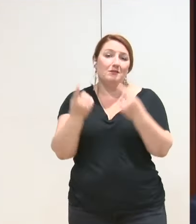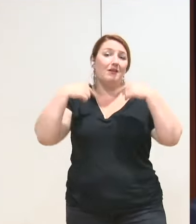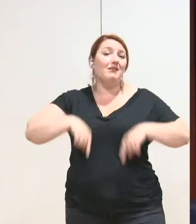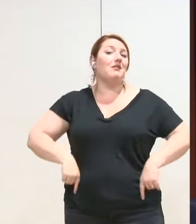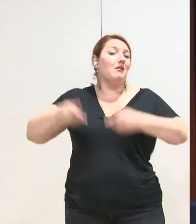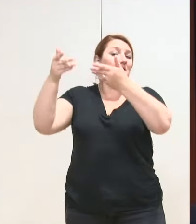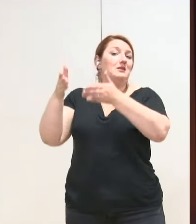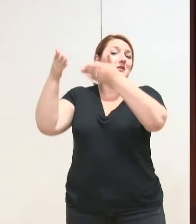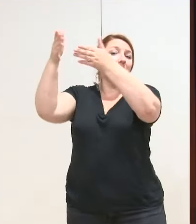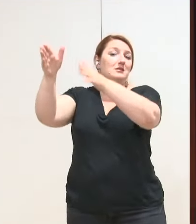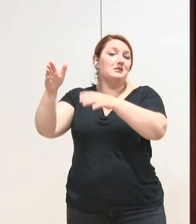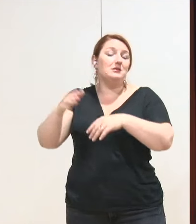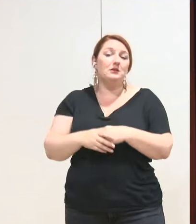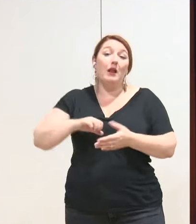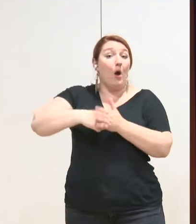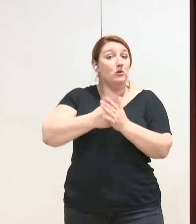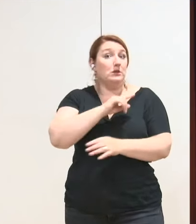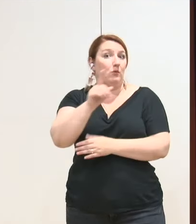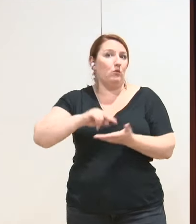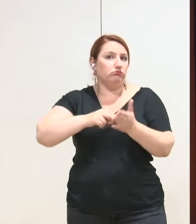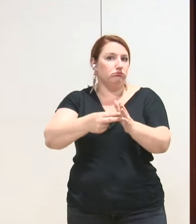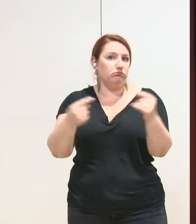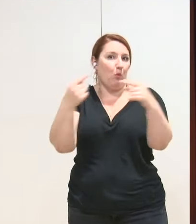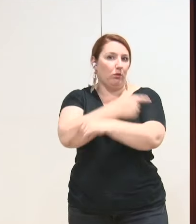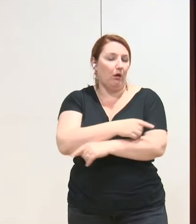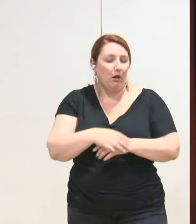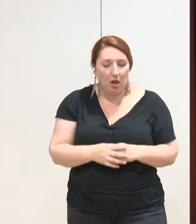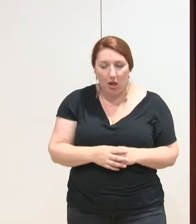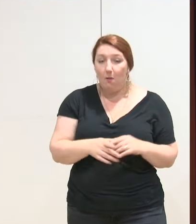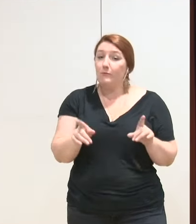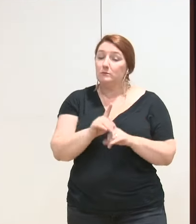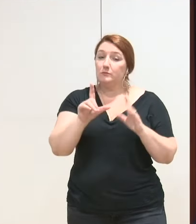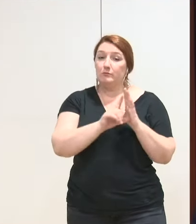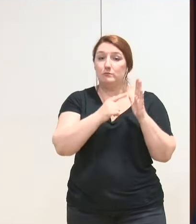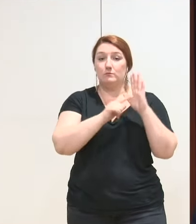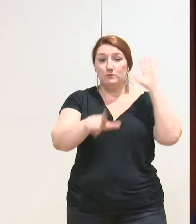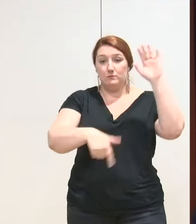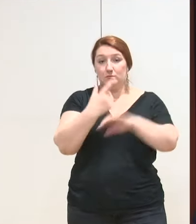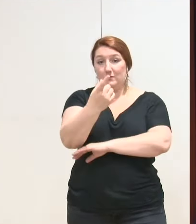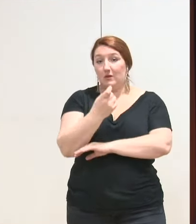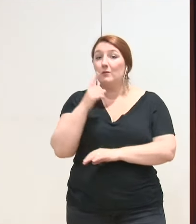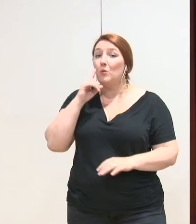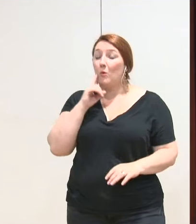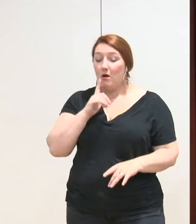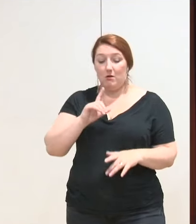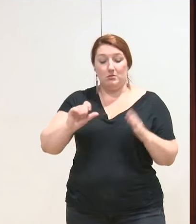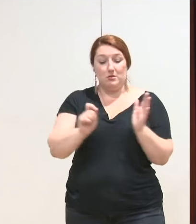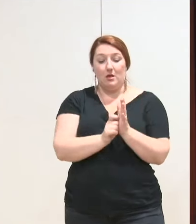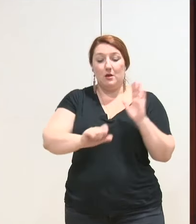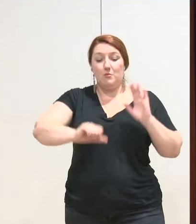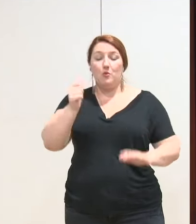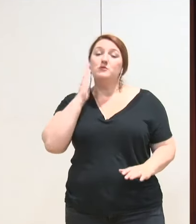n'est plus austère du tout que je viens d'évoquer mais aussi la loi de 2012 qui nous a amené à titulariser au 1er janvier